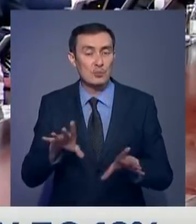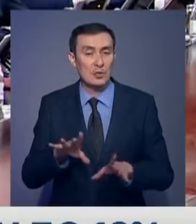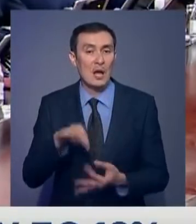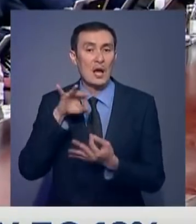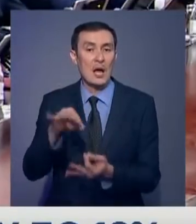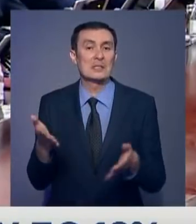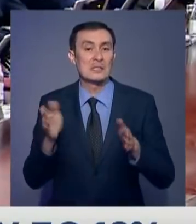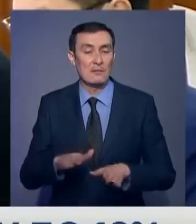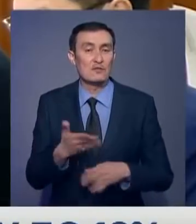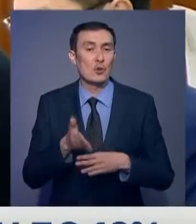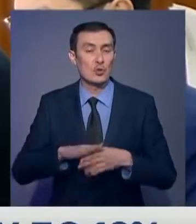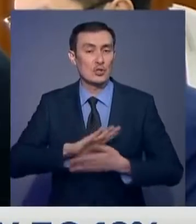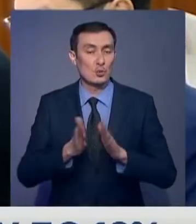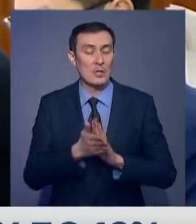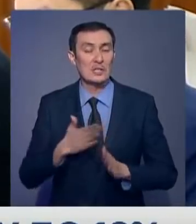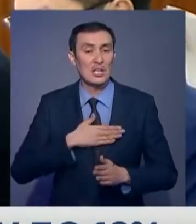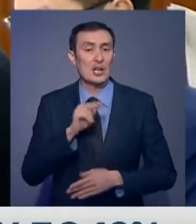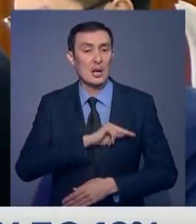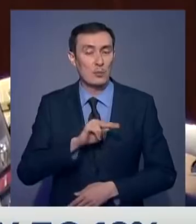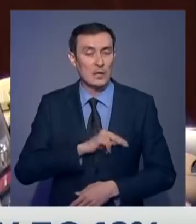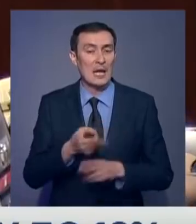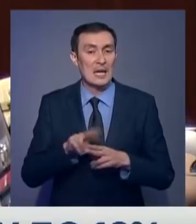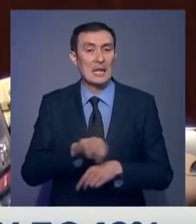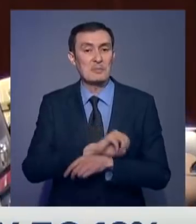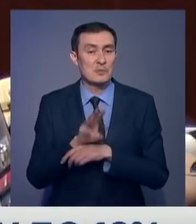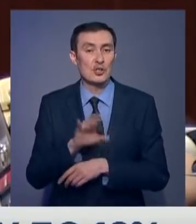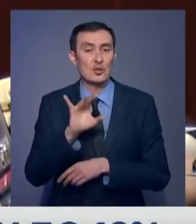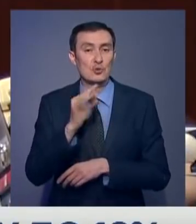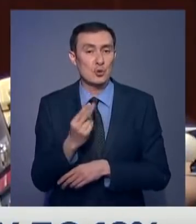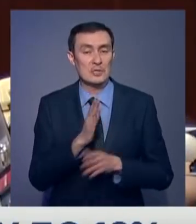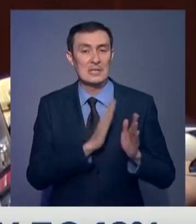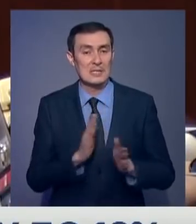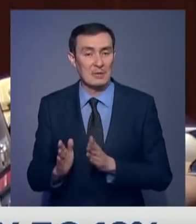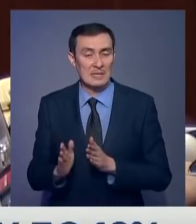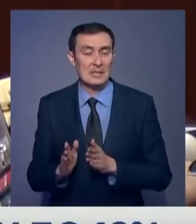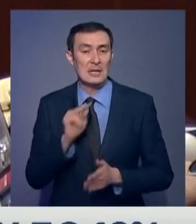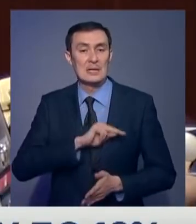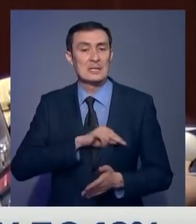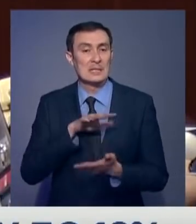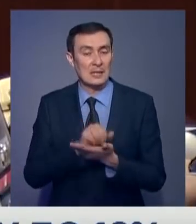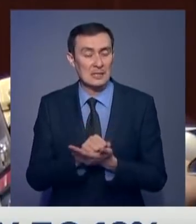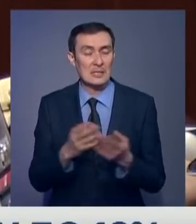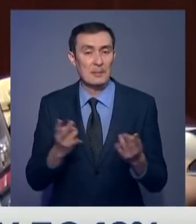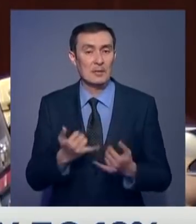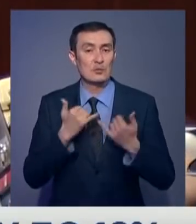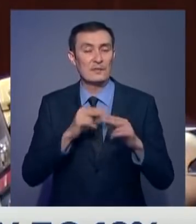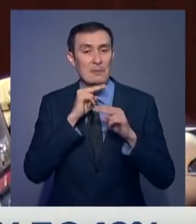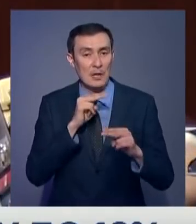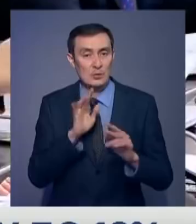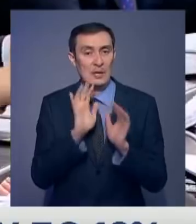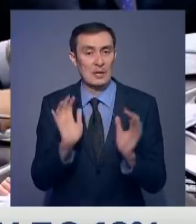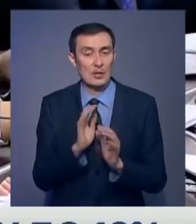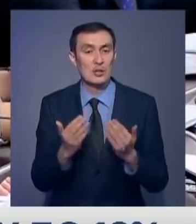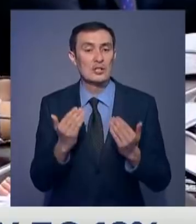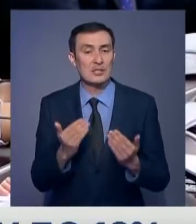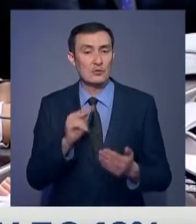сложной ситуации. Наша общая задача – это обеспечение социальной стабильности и занятости. Особое внимание необходимо уделить сохранению